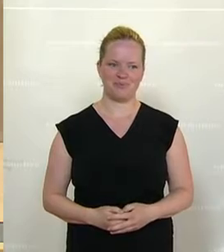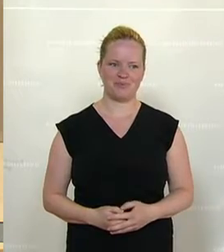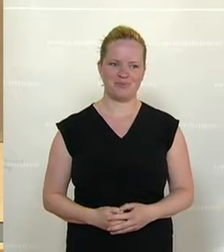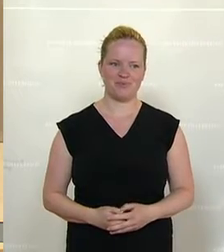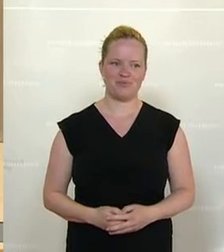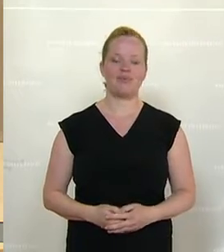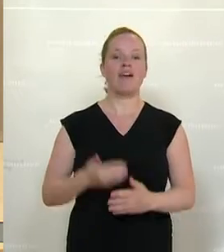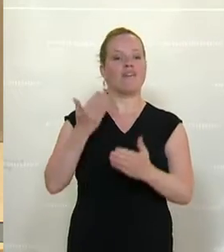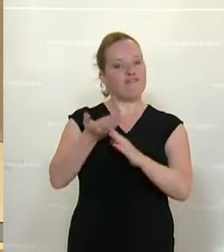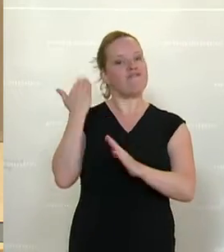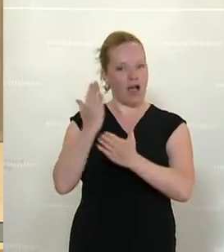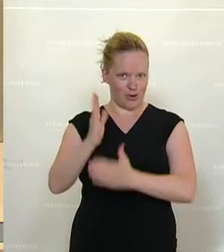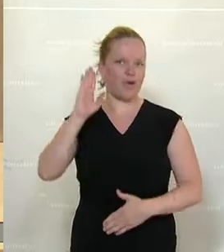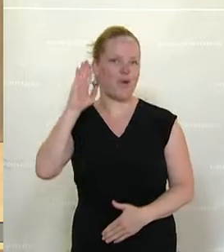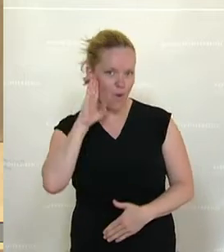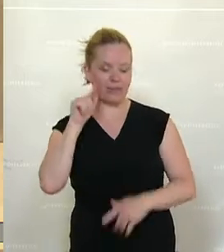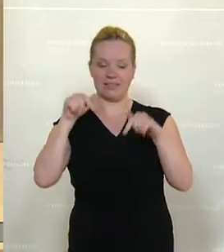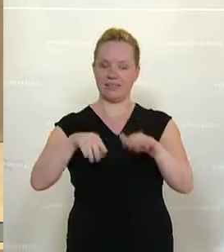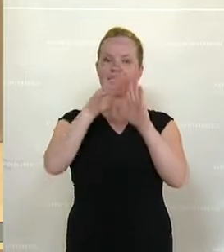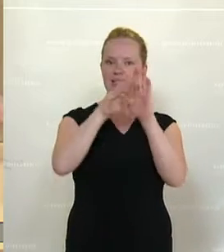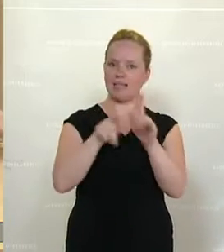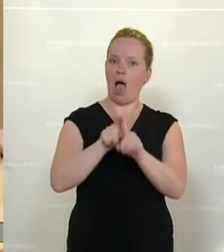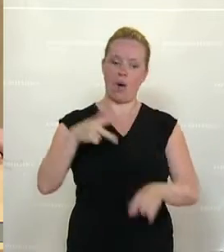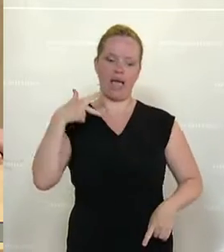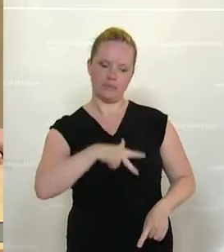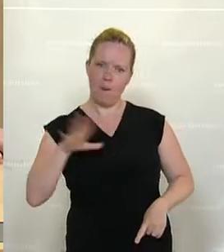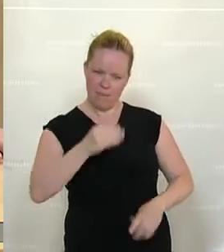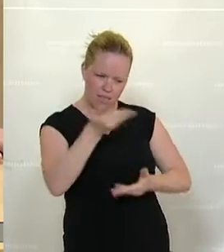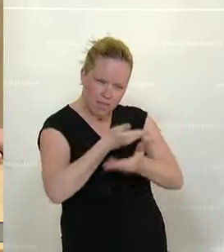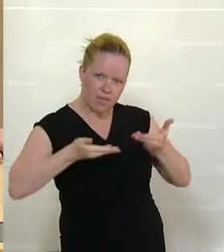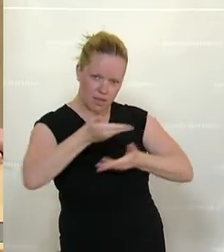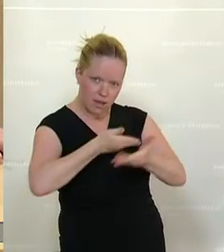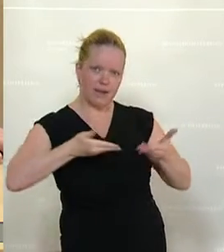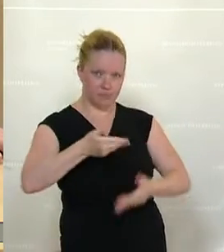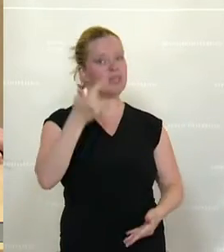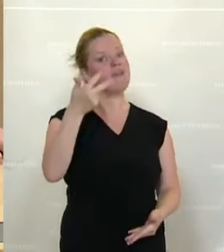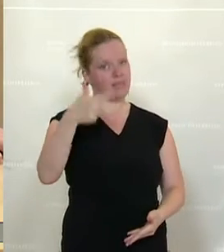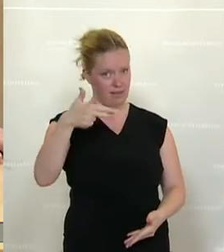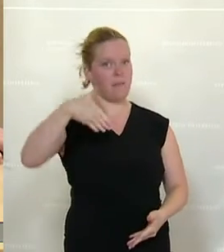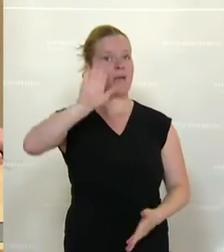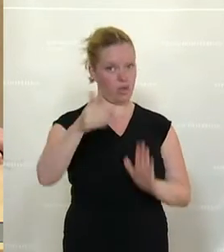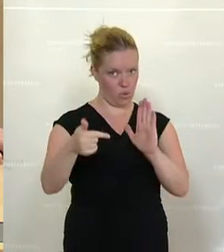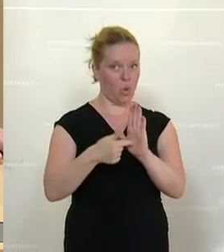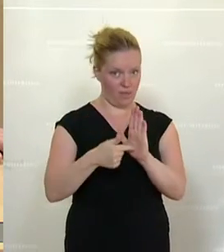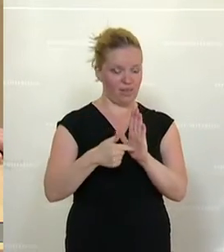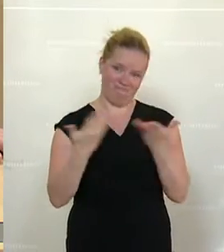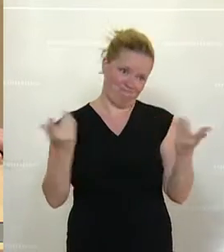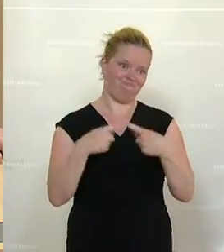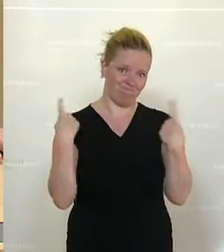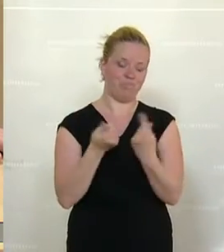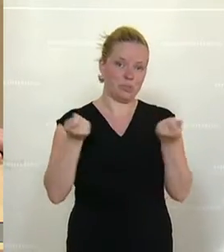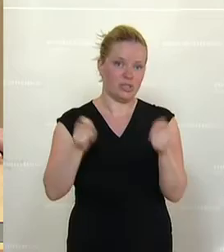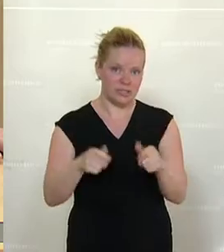wir haben es ja schon gehört, bei diesem Gesetz hat auch die SPÖ mitverhandelt. Es ist eine Zweidrittelmehrheit notwendig, um es zu beschließen.